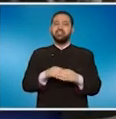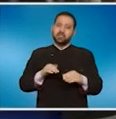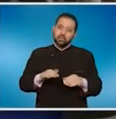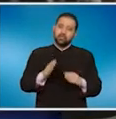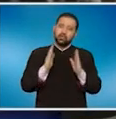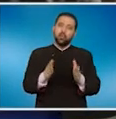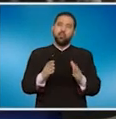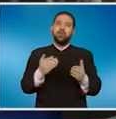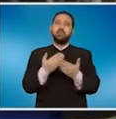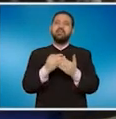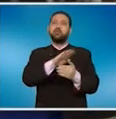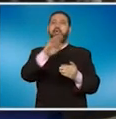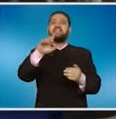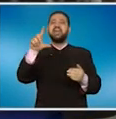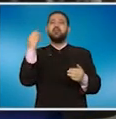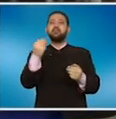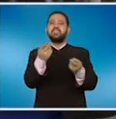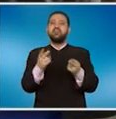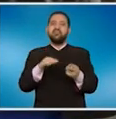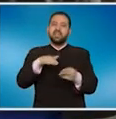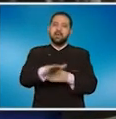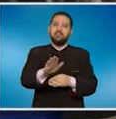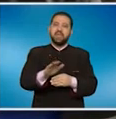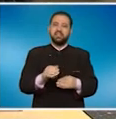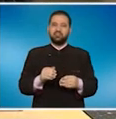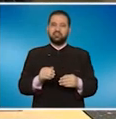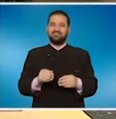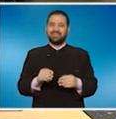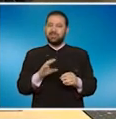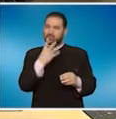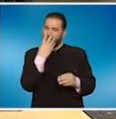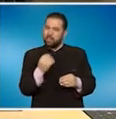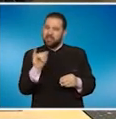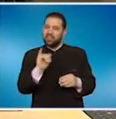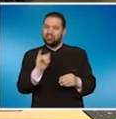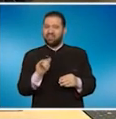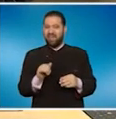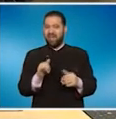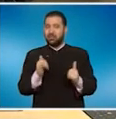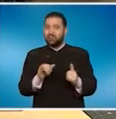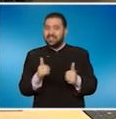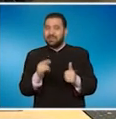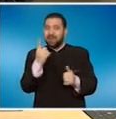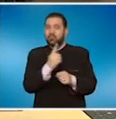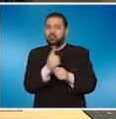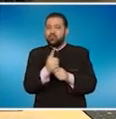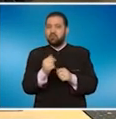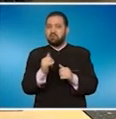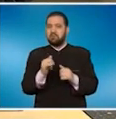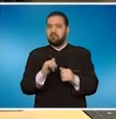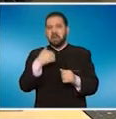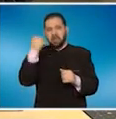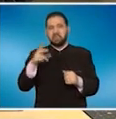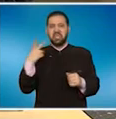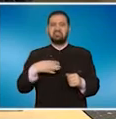apar foarte multe piedici. Ce deranjezi pe cineva, ceva se întâmplă. În momentul în care însă nu te